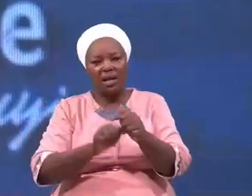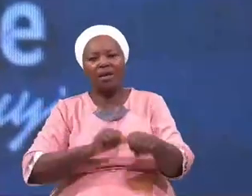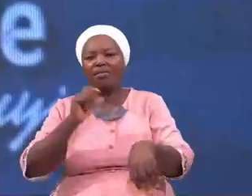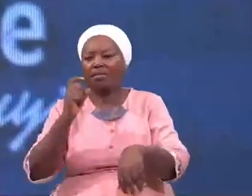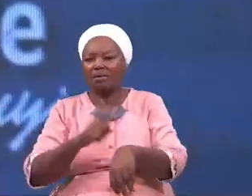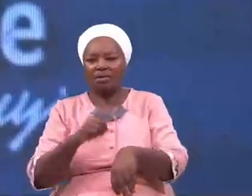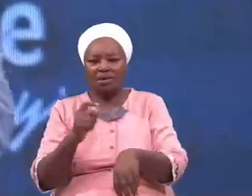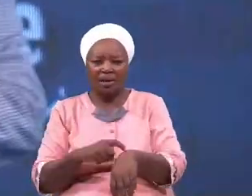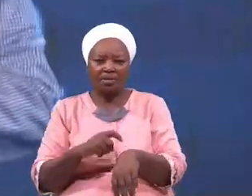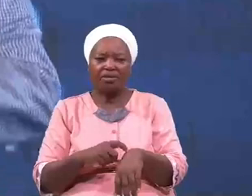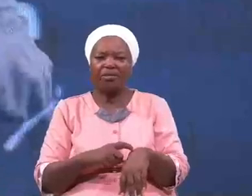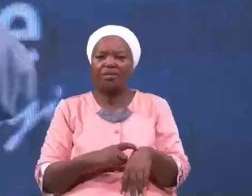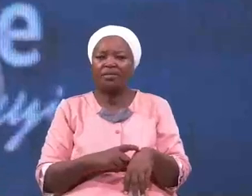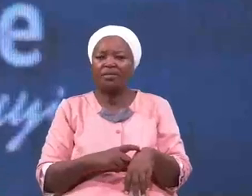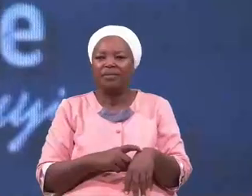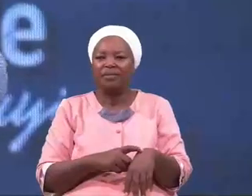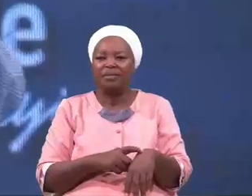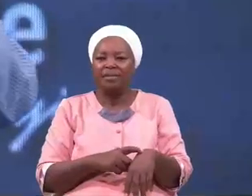Confiez-vous en lui en tout temps.